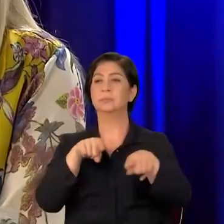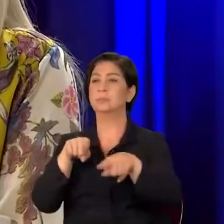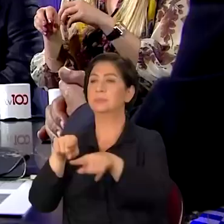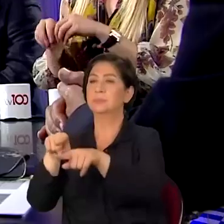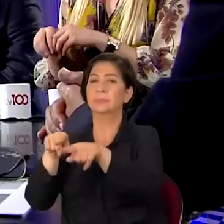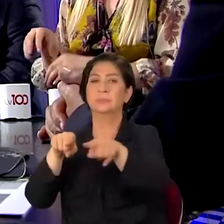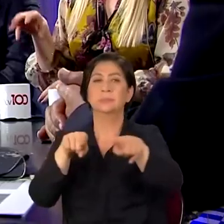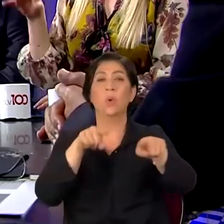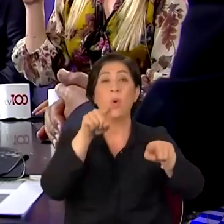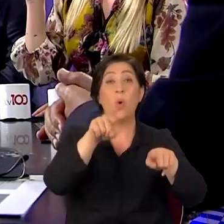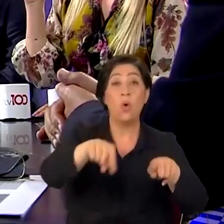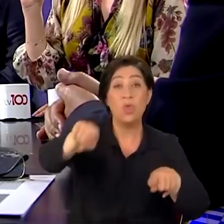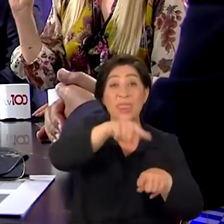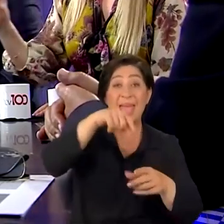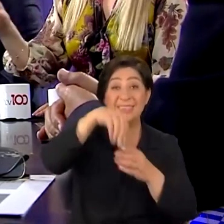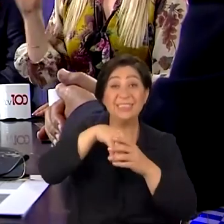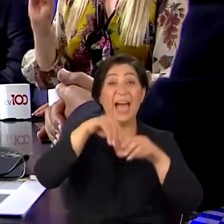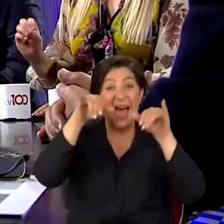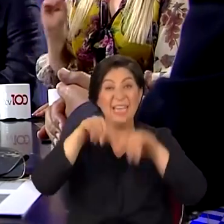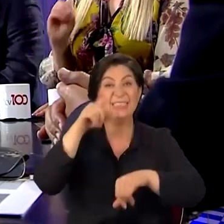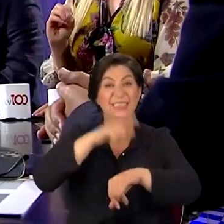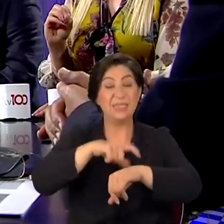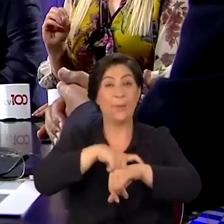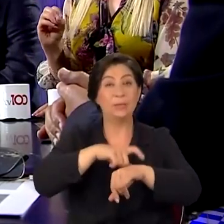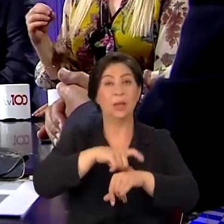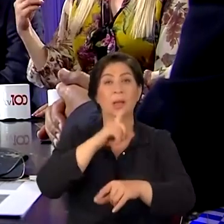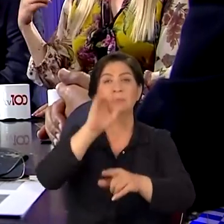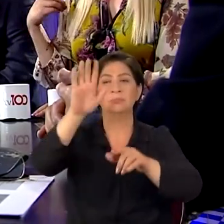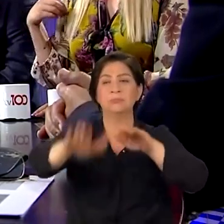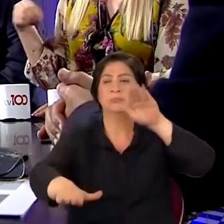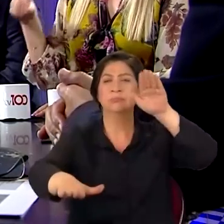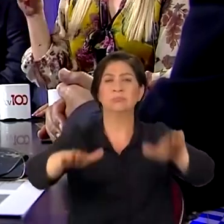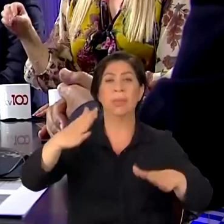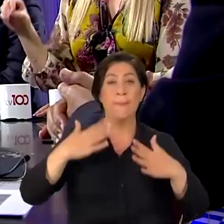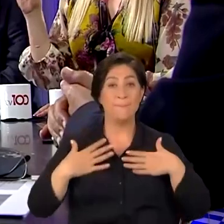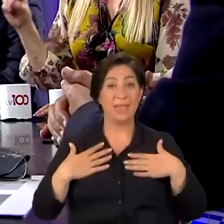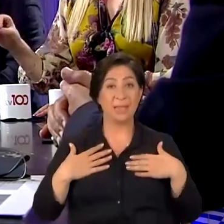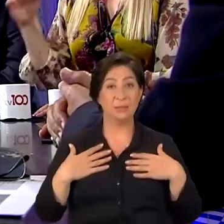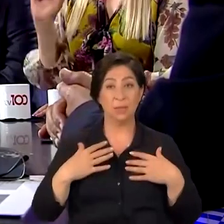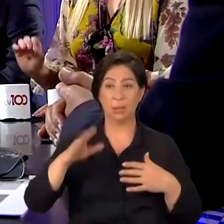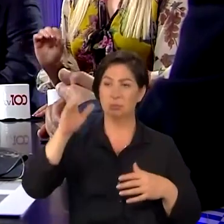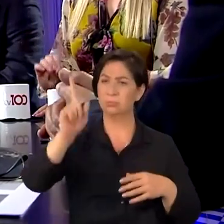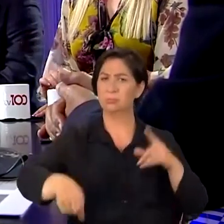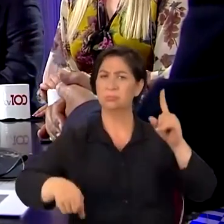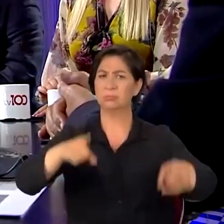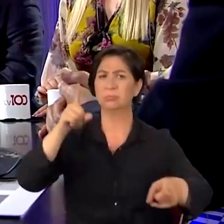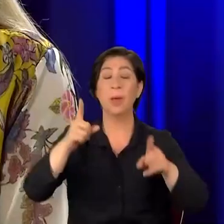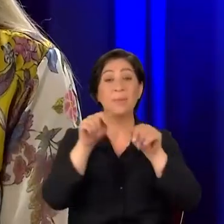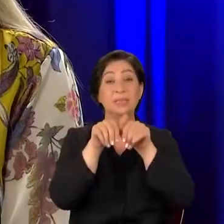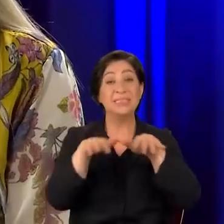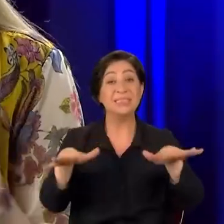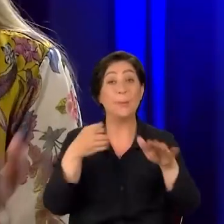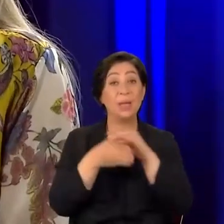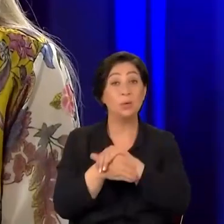üzerinde aynı zamanda biyopolitik bir tahakküm de kurabildiği, yani bedensel tahakküm bile kurabildiği yeni bir düzene